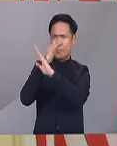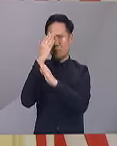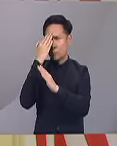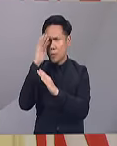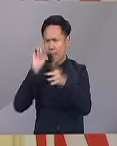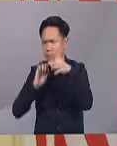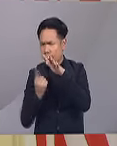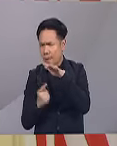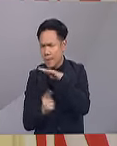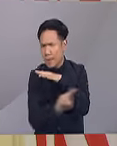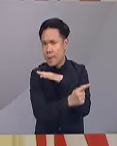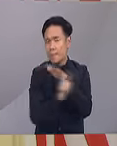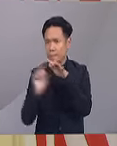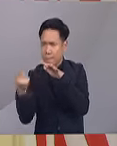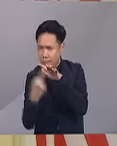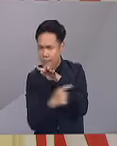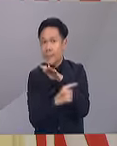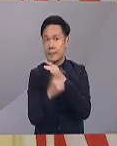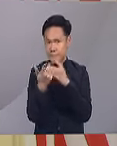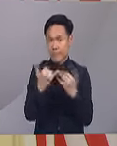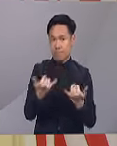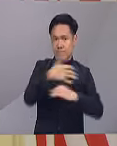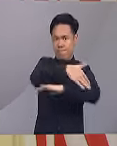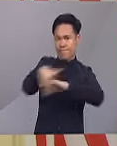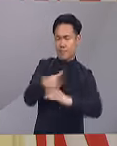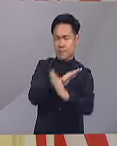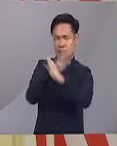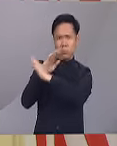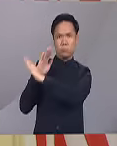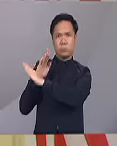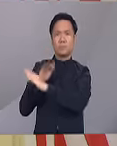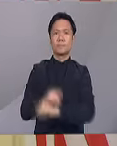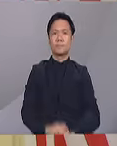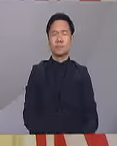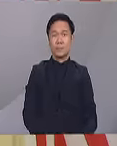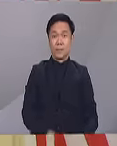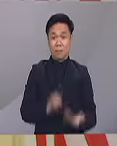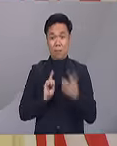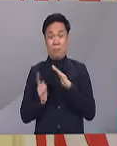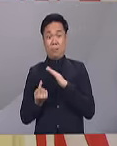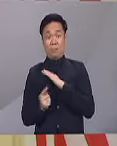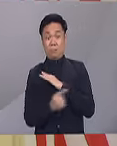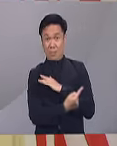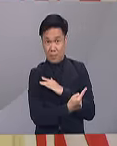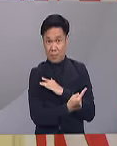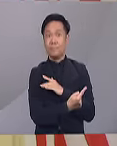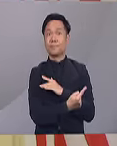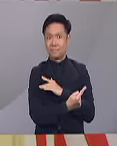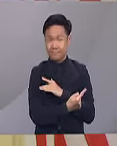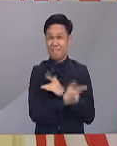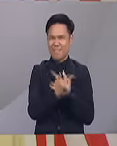tikus. Dan kita telah pun memperketatkan lorong-lorong tikus ini bagi